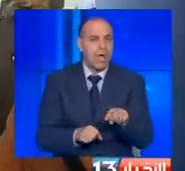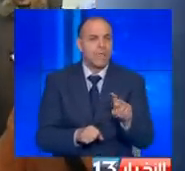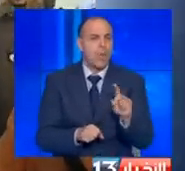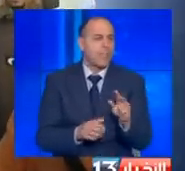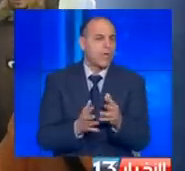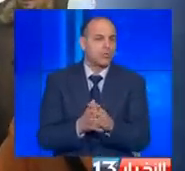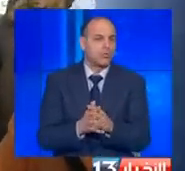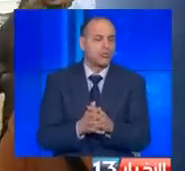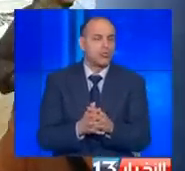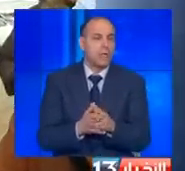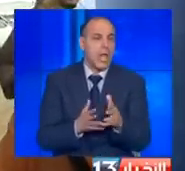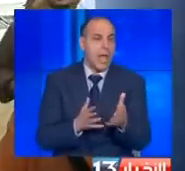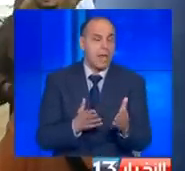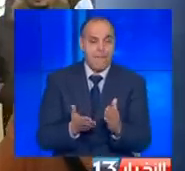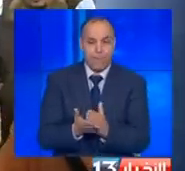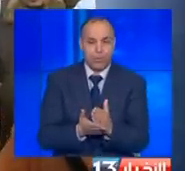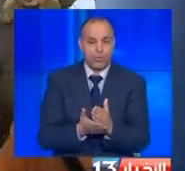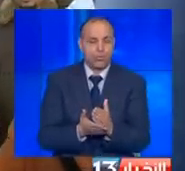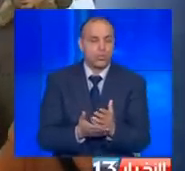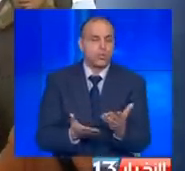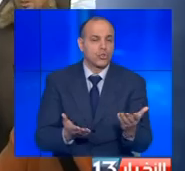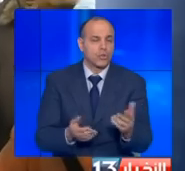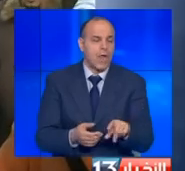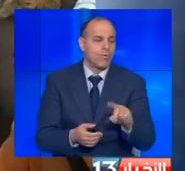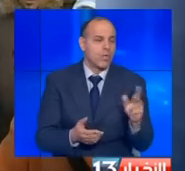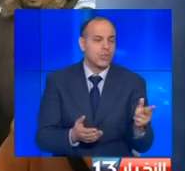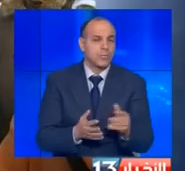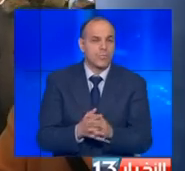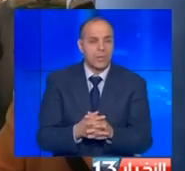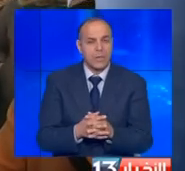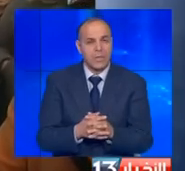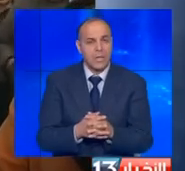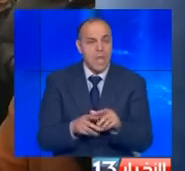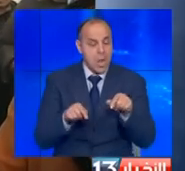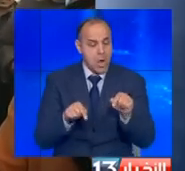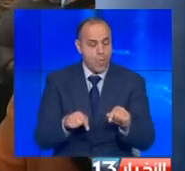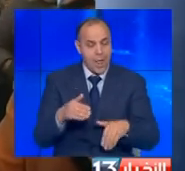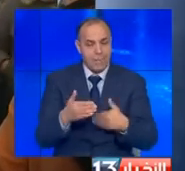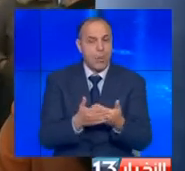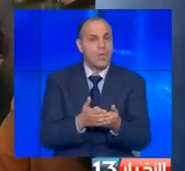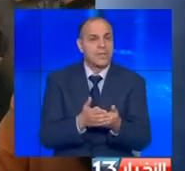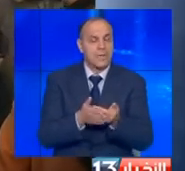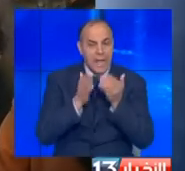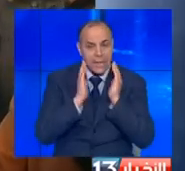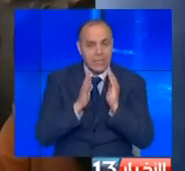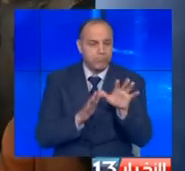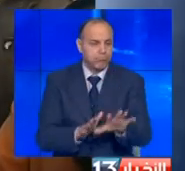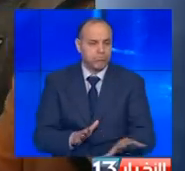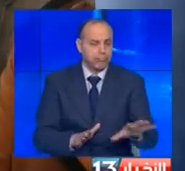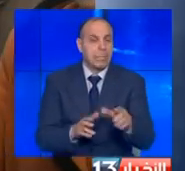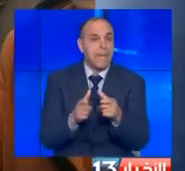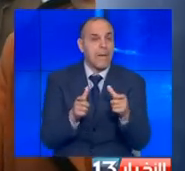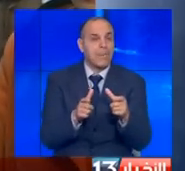نعمل على هذا المشروع منذ سنه الفين واليوم توصلنا الى تركيز هذه المنطقه الصناعيه